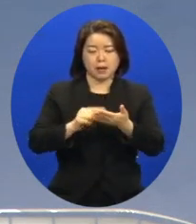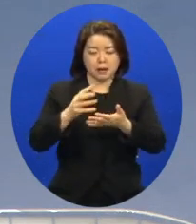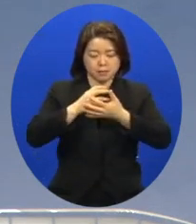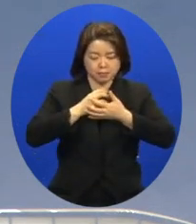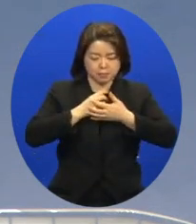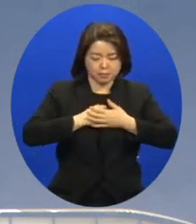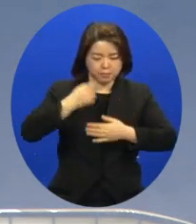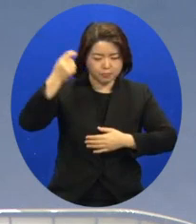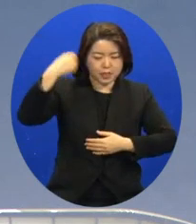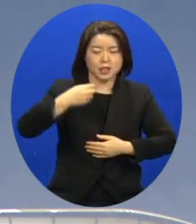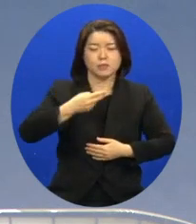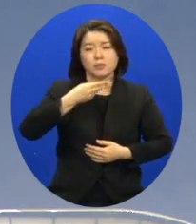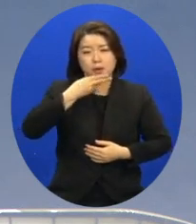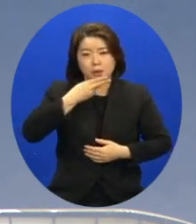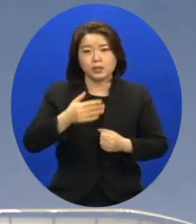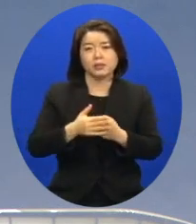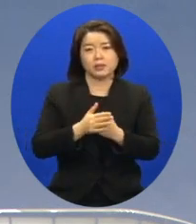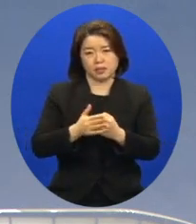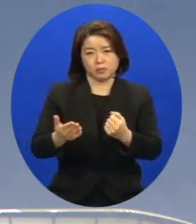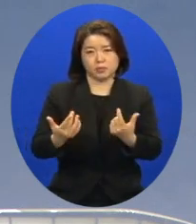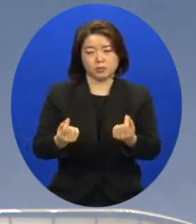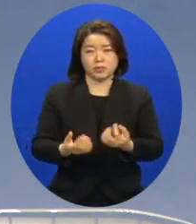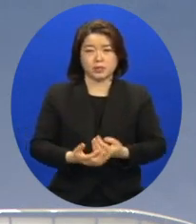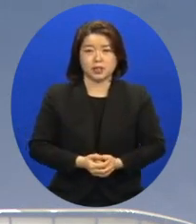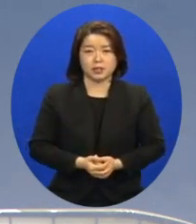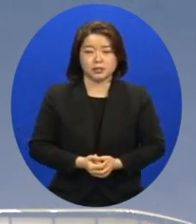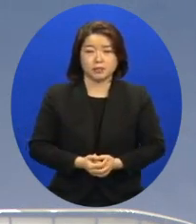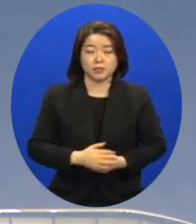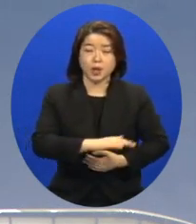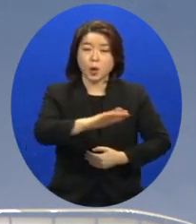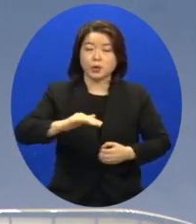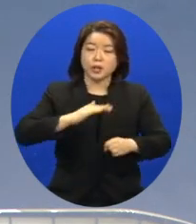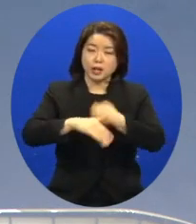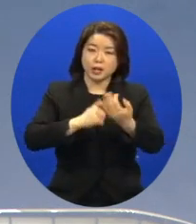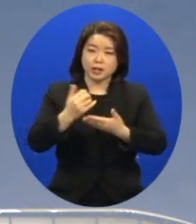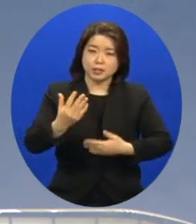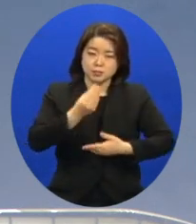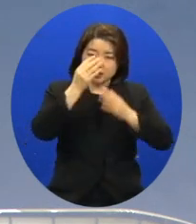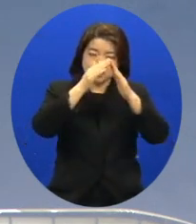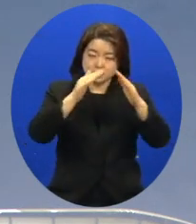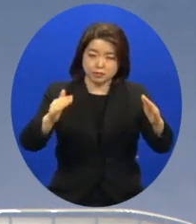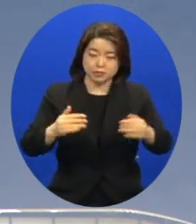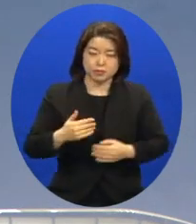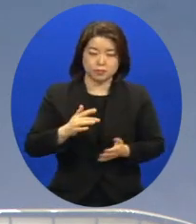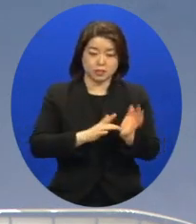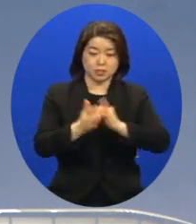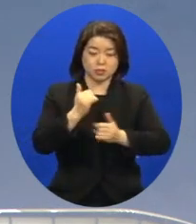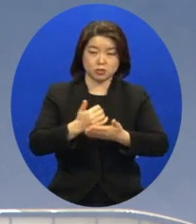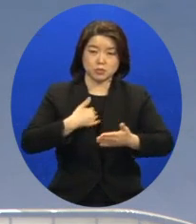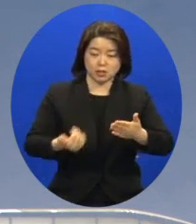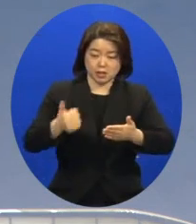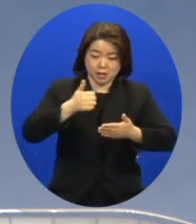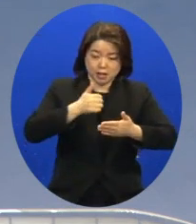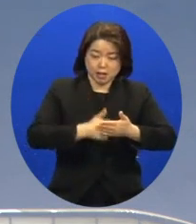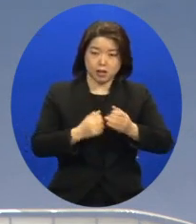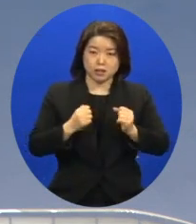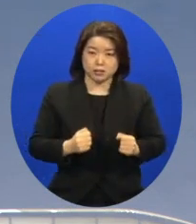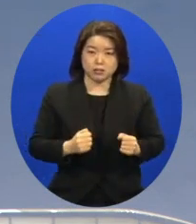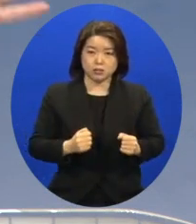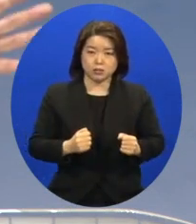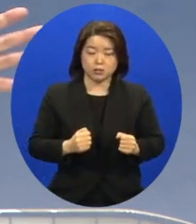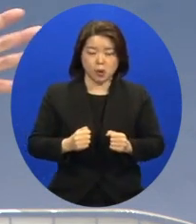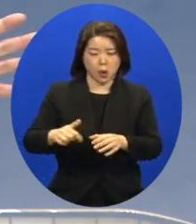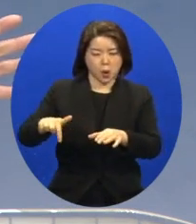거죠. 우리가 하나님의 성전인 사람이라 예수님이 내 안에 계시다 교리로만